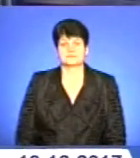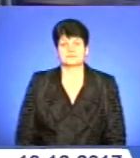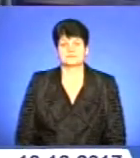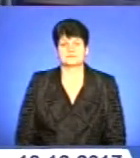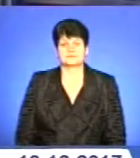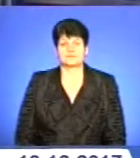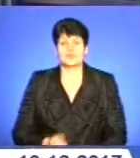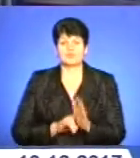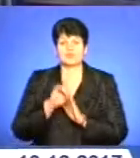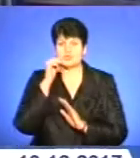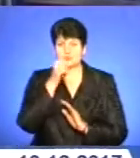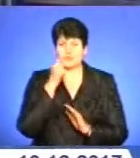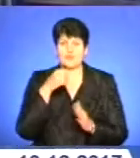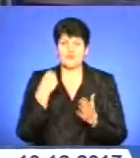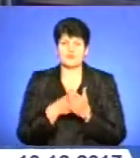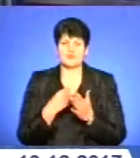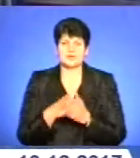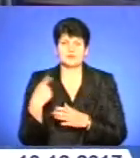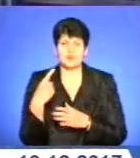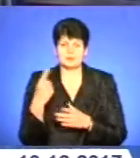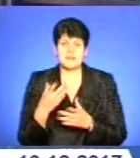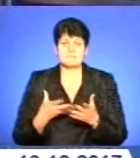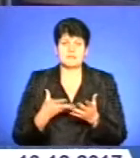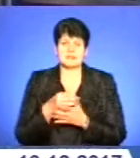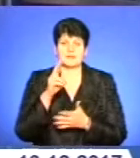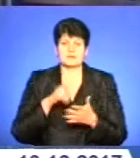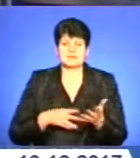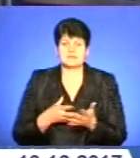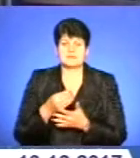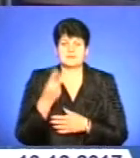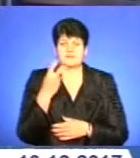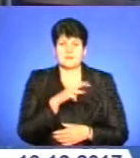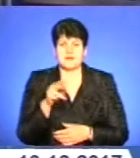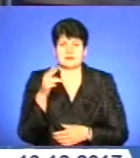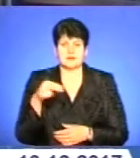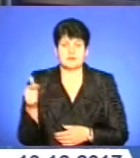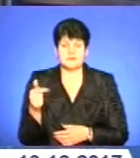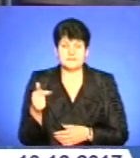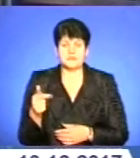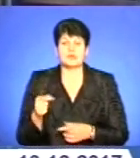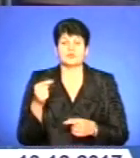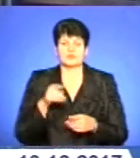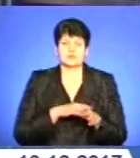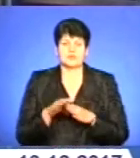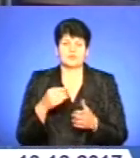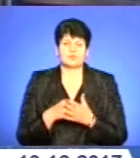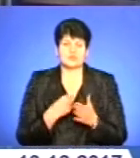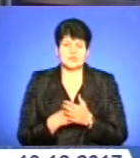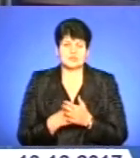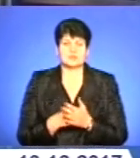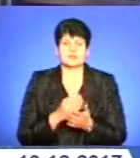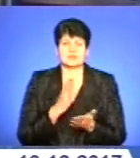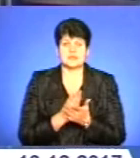З початку року до бюджету області платники податків сплатили понад 2 мільярди гривень. Відтак, виконання бюджетного призначення